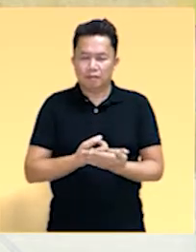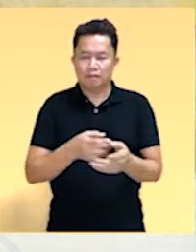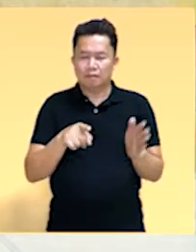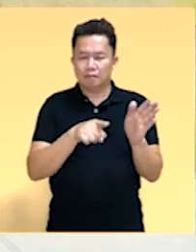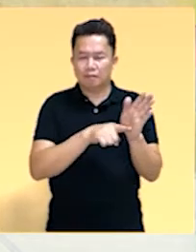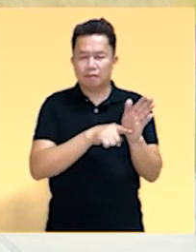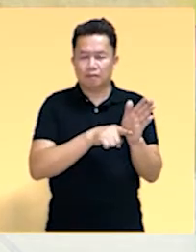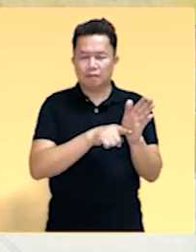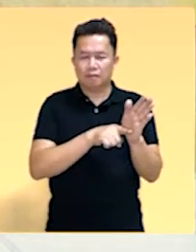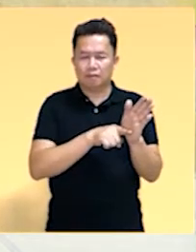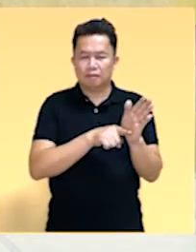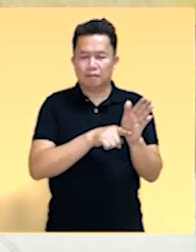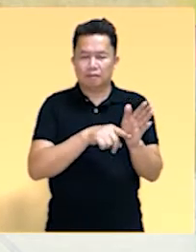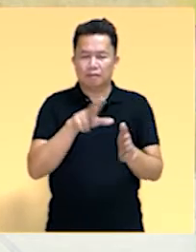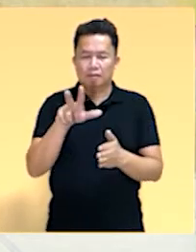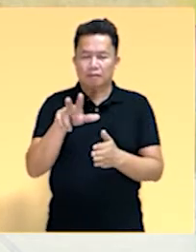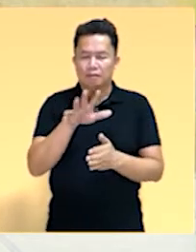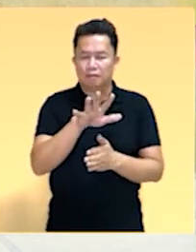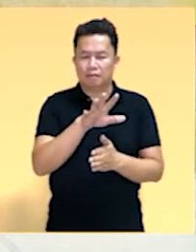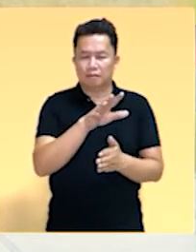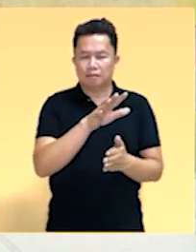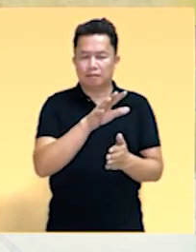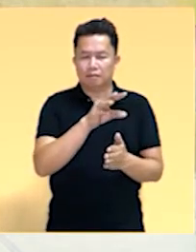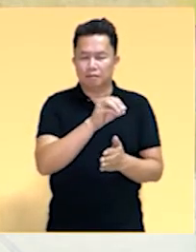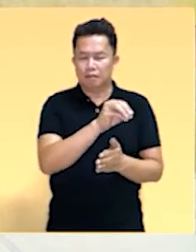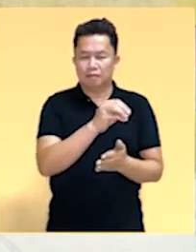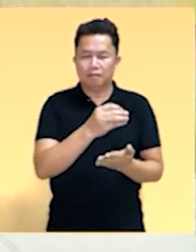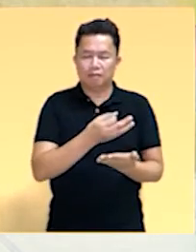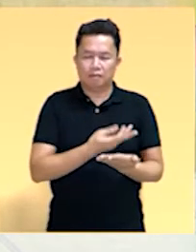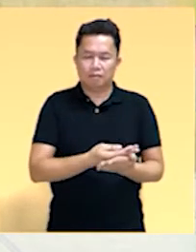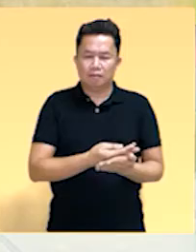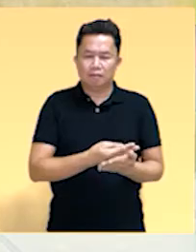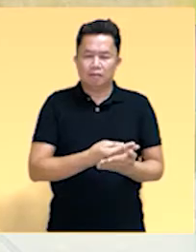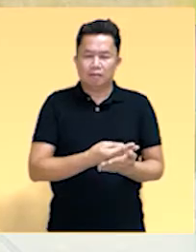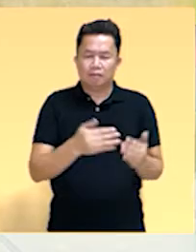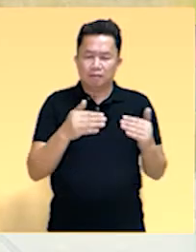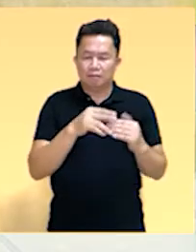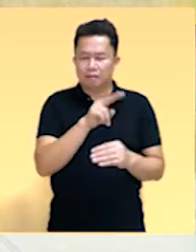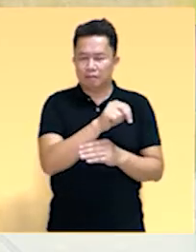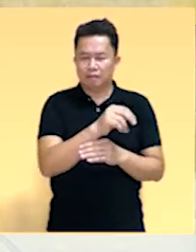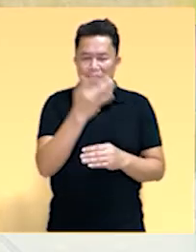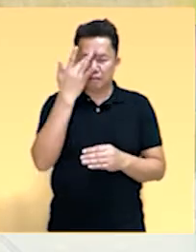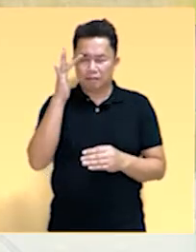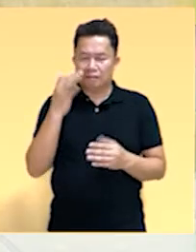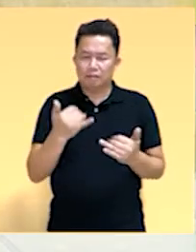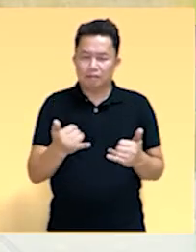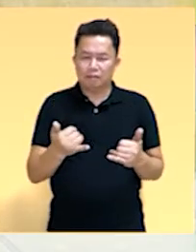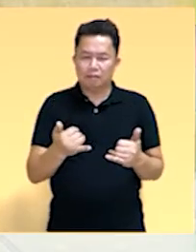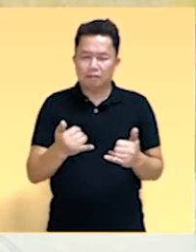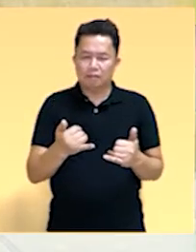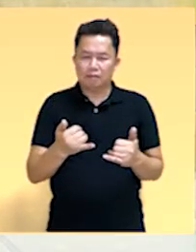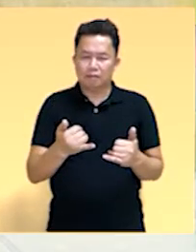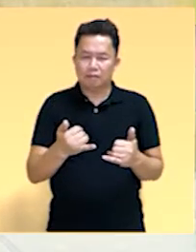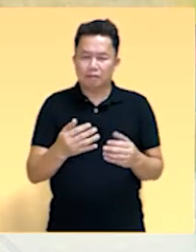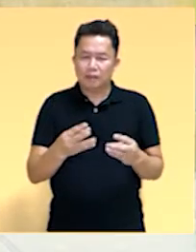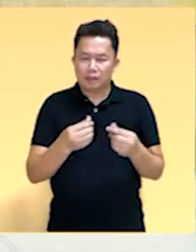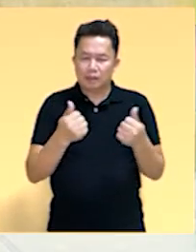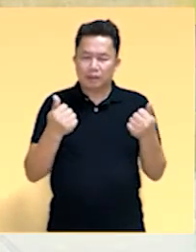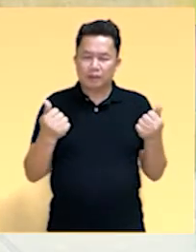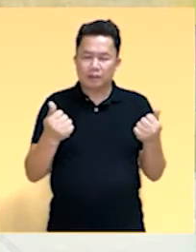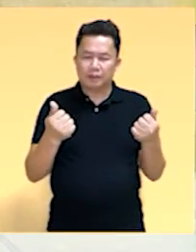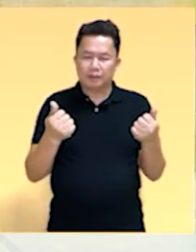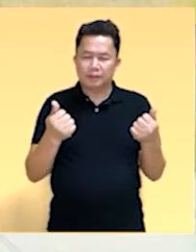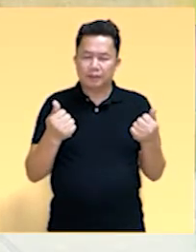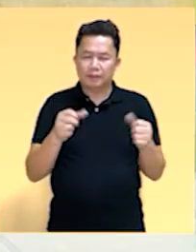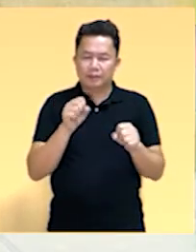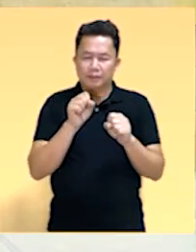675 pesos minus 350 pesos equals N. Napakahusay mo! Ngayon, isolve mo na